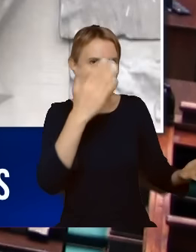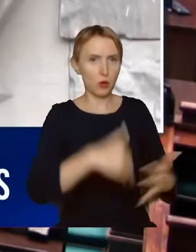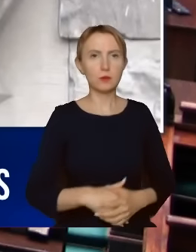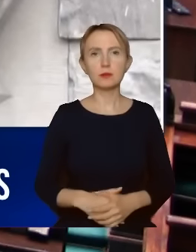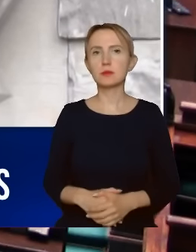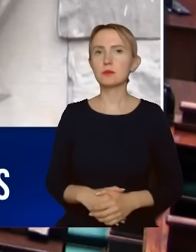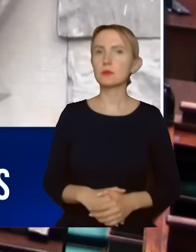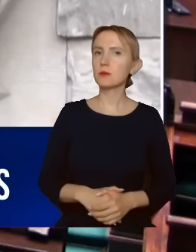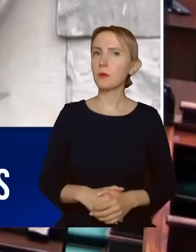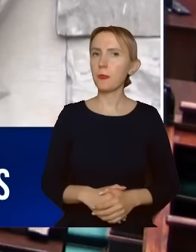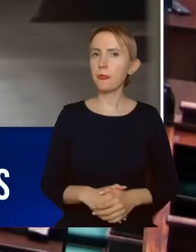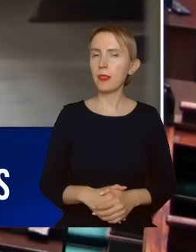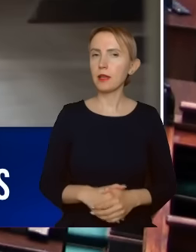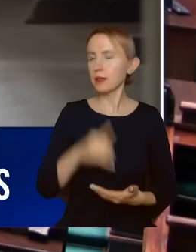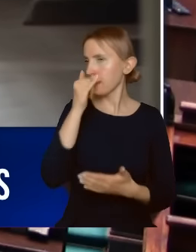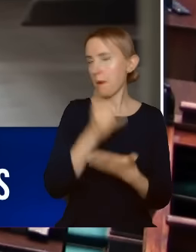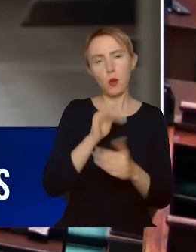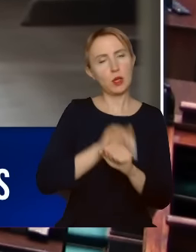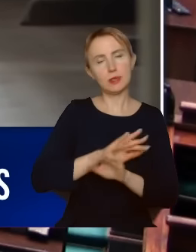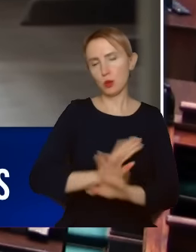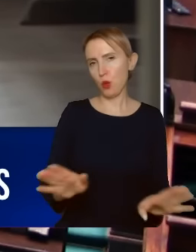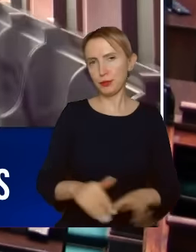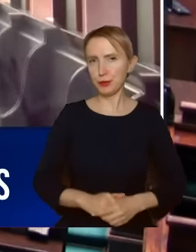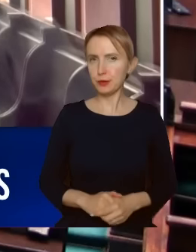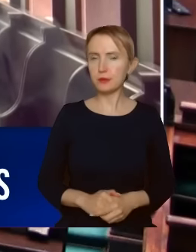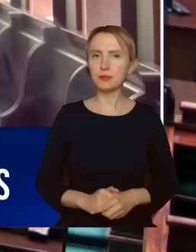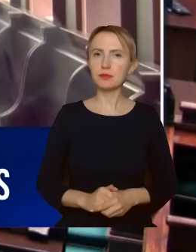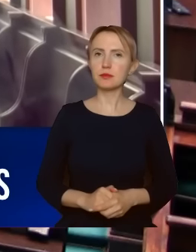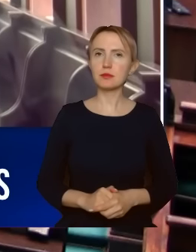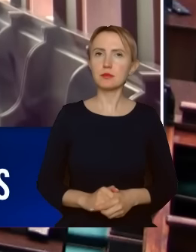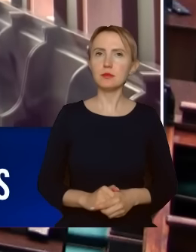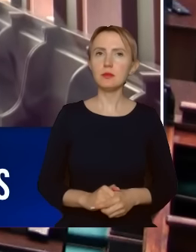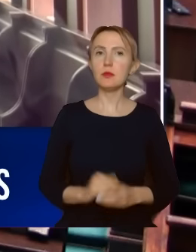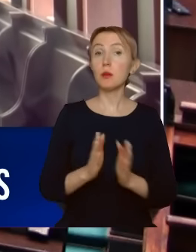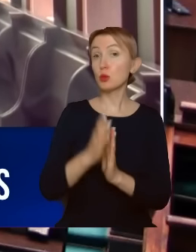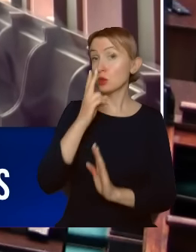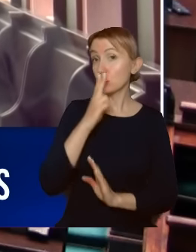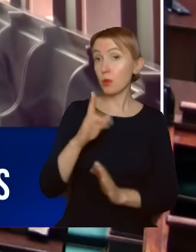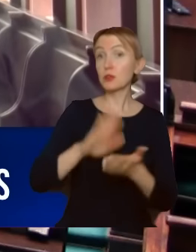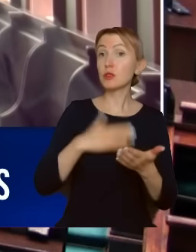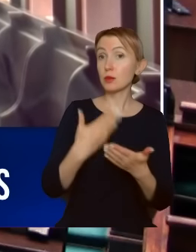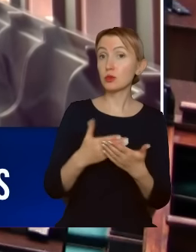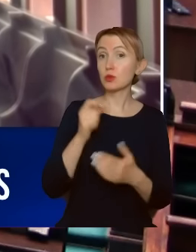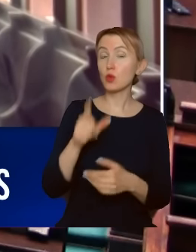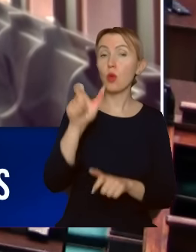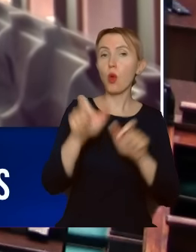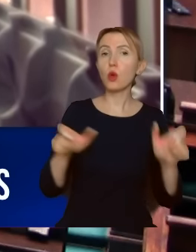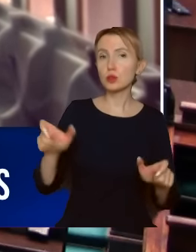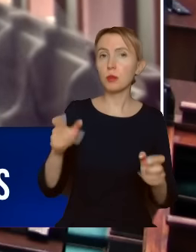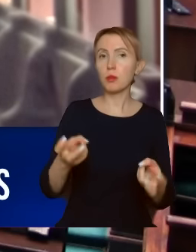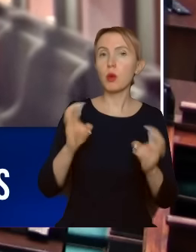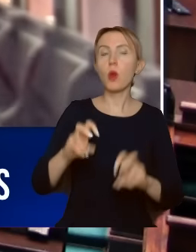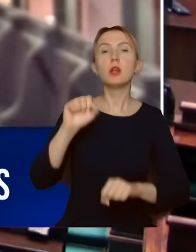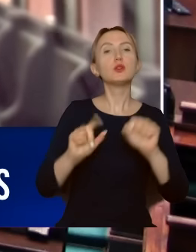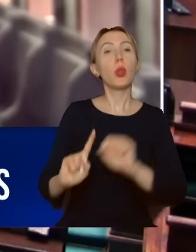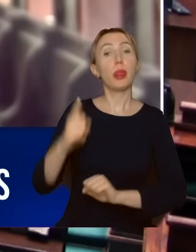jasne nie mogę się z tym zgodzić w szczególności Proszę zwrócić uwagę że mamy na przykład osoby powołane w sądzie najwyższym